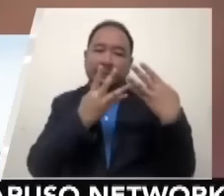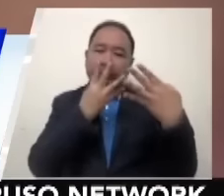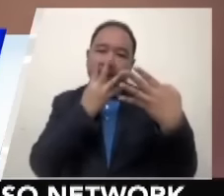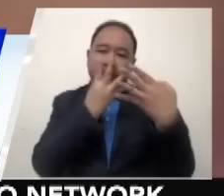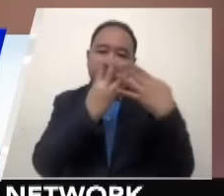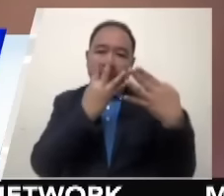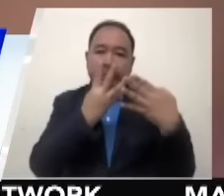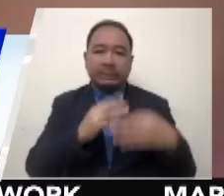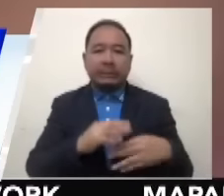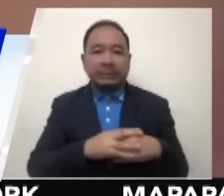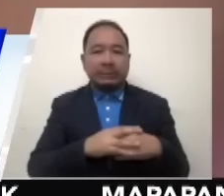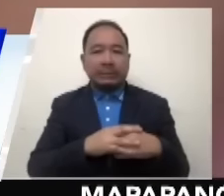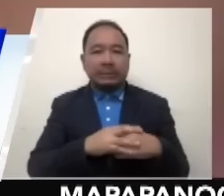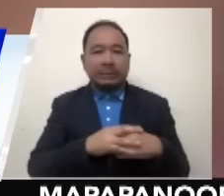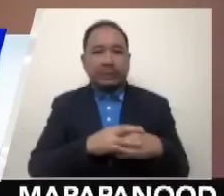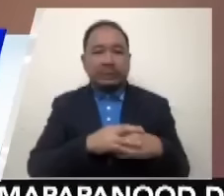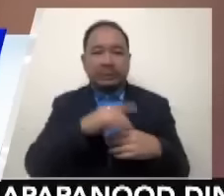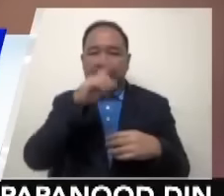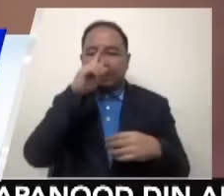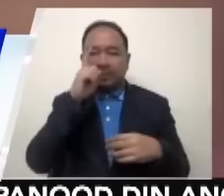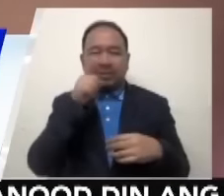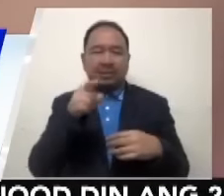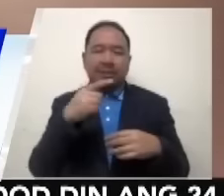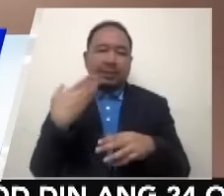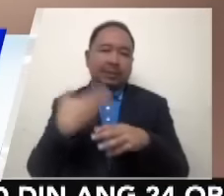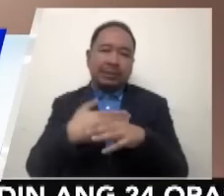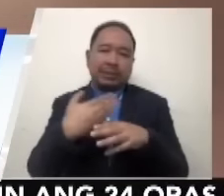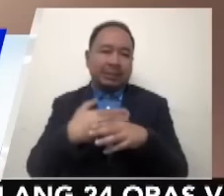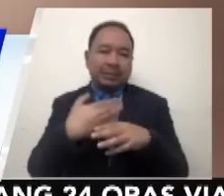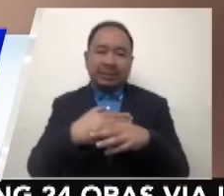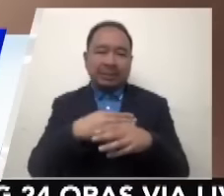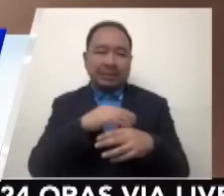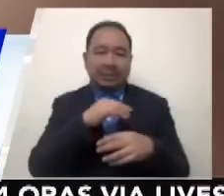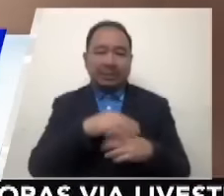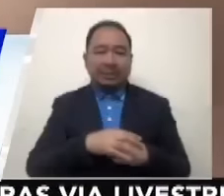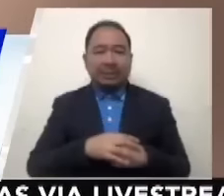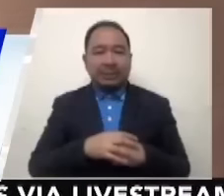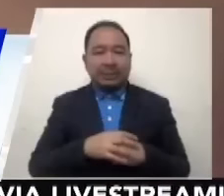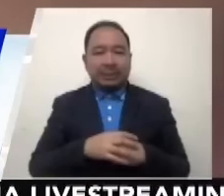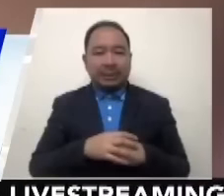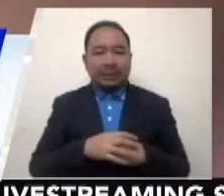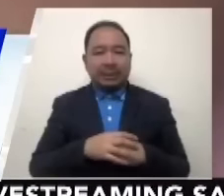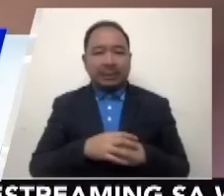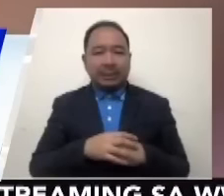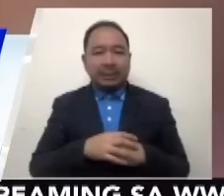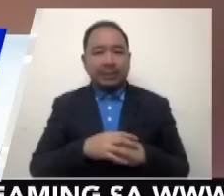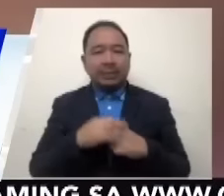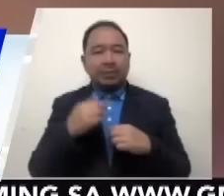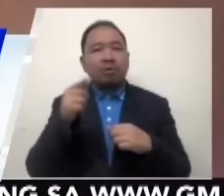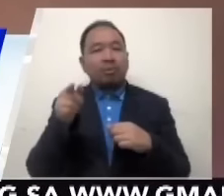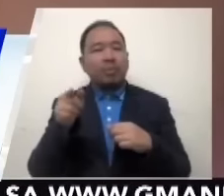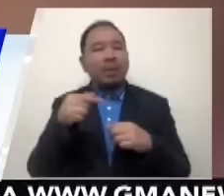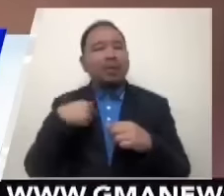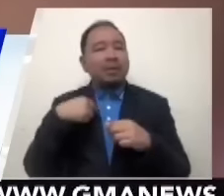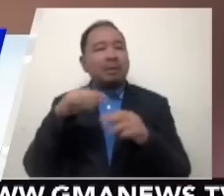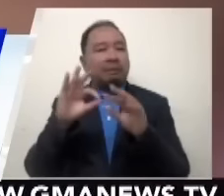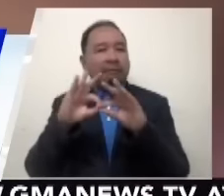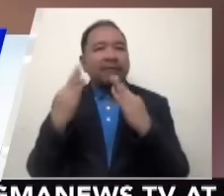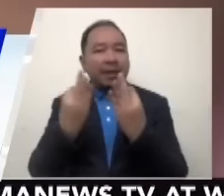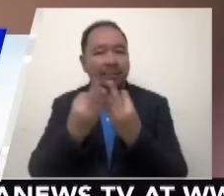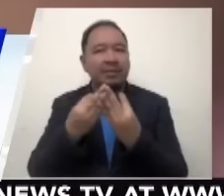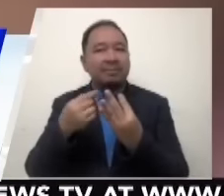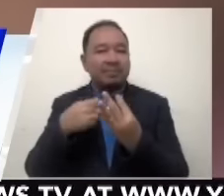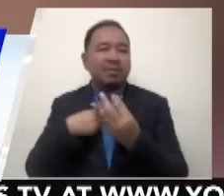Dahil ang dami po yung pinerwisyo, hindi lang po ako. Alam ko lang po ang inaasahan ng asawa ko ng na-dialysis, tsaka